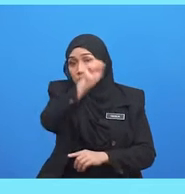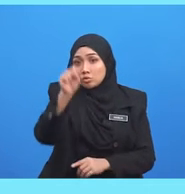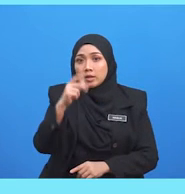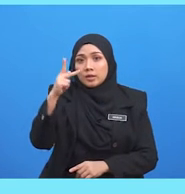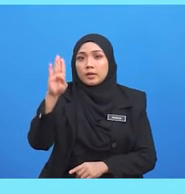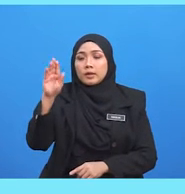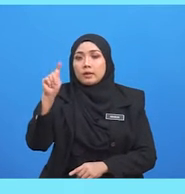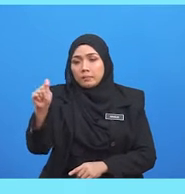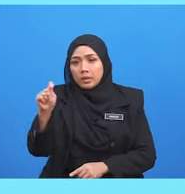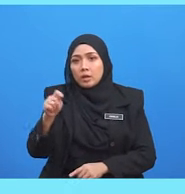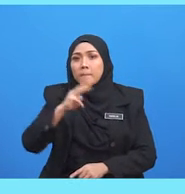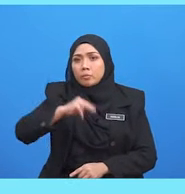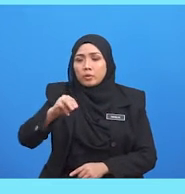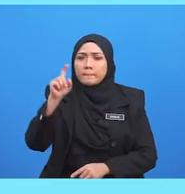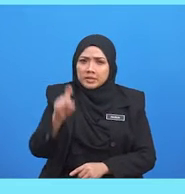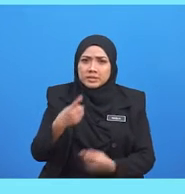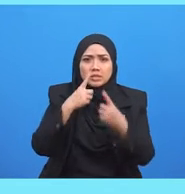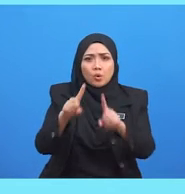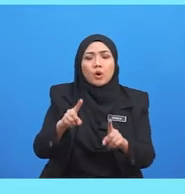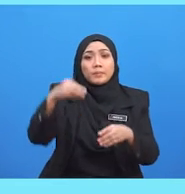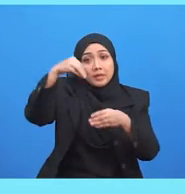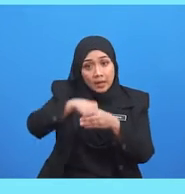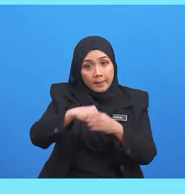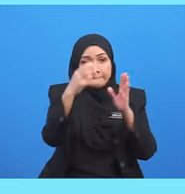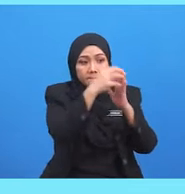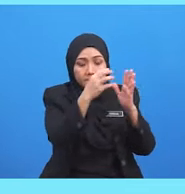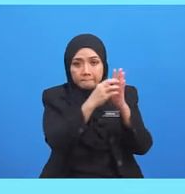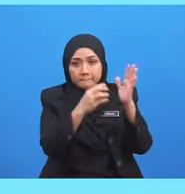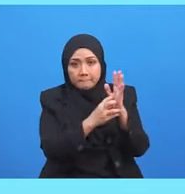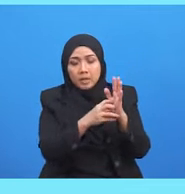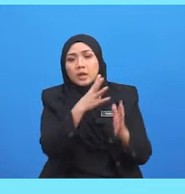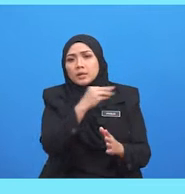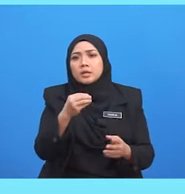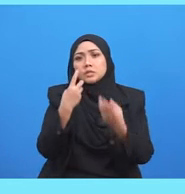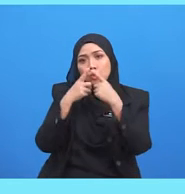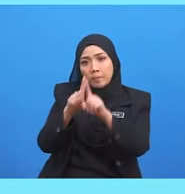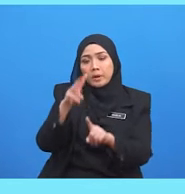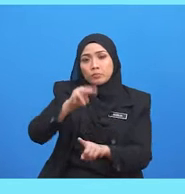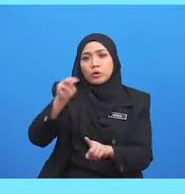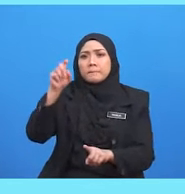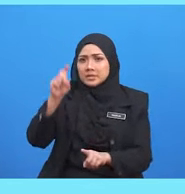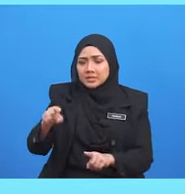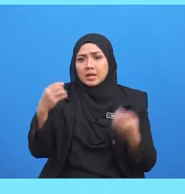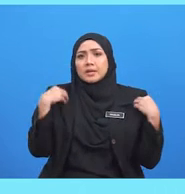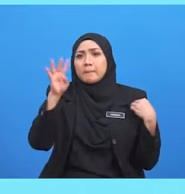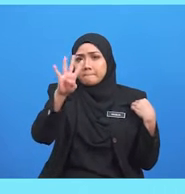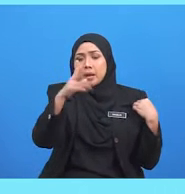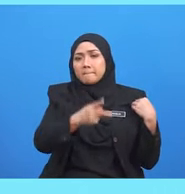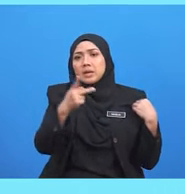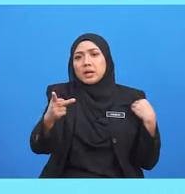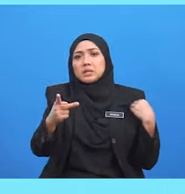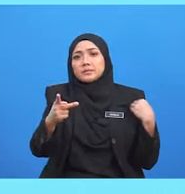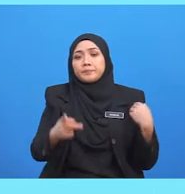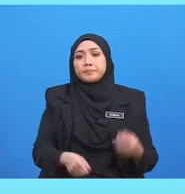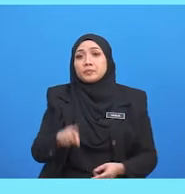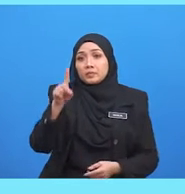kebat, murid-murid perlu menjawab dalam perenggan. Dan jawapan murid perlu ada 4 perkara,